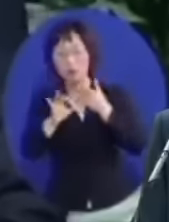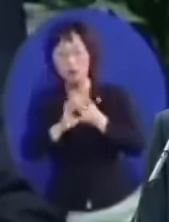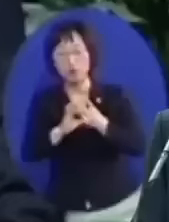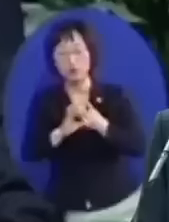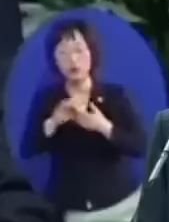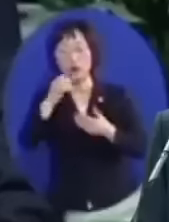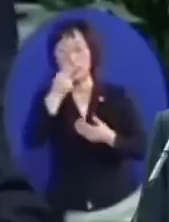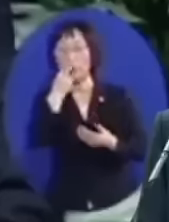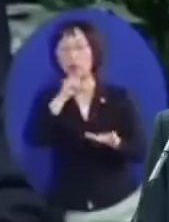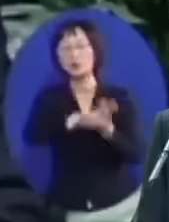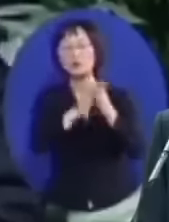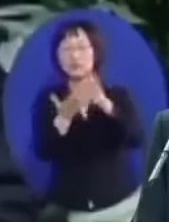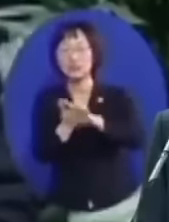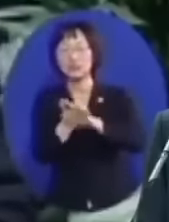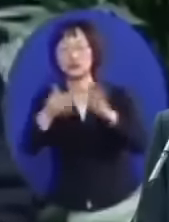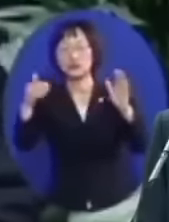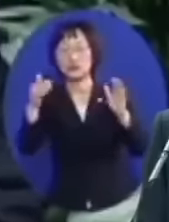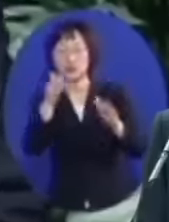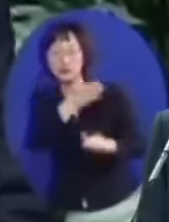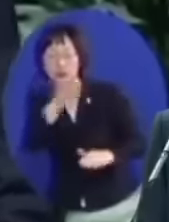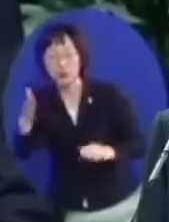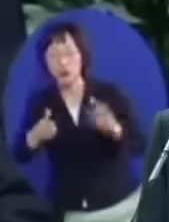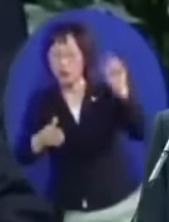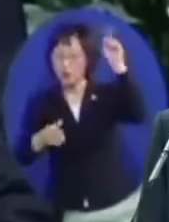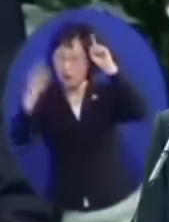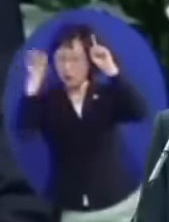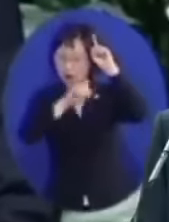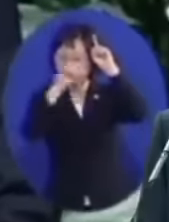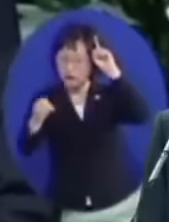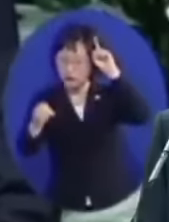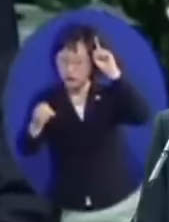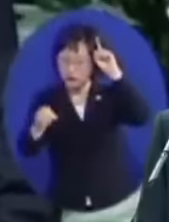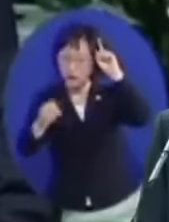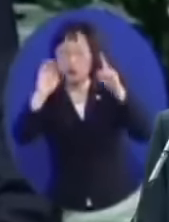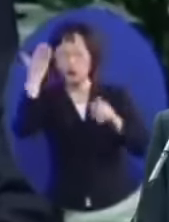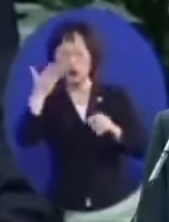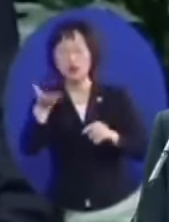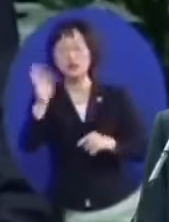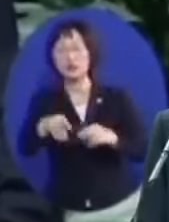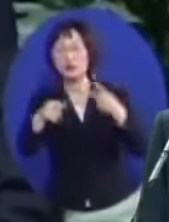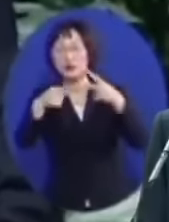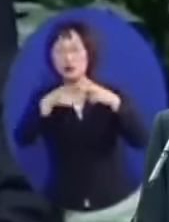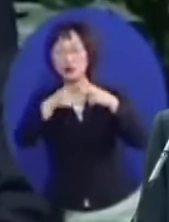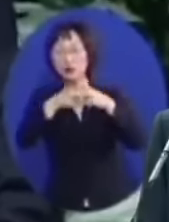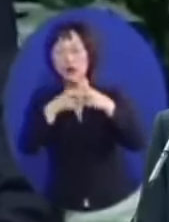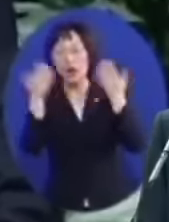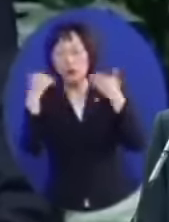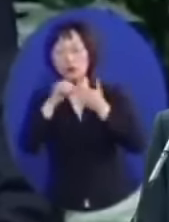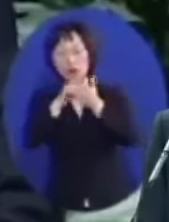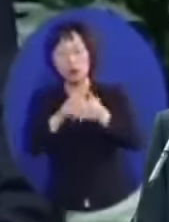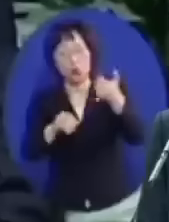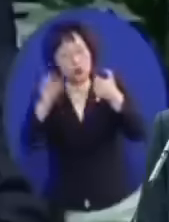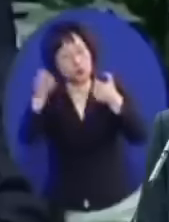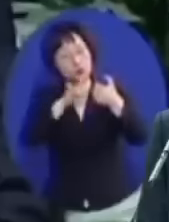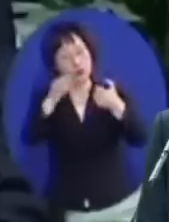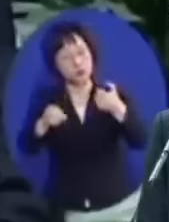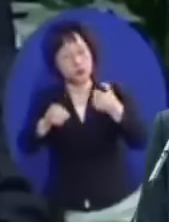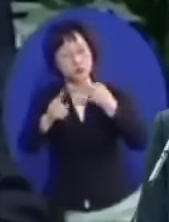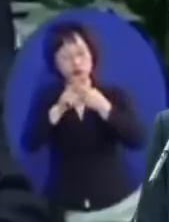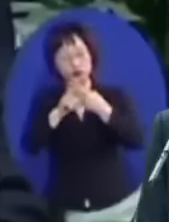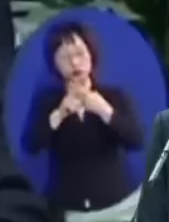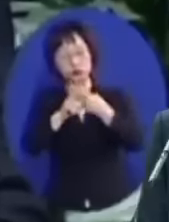유치부 때는 100% 유대인으로 만들 수 있으나 초등학교 때는 50%, 중고등학교 때는